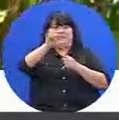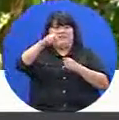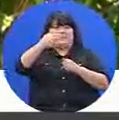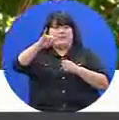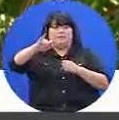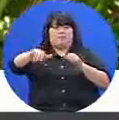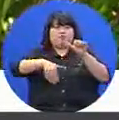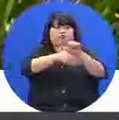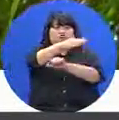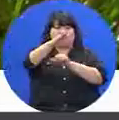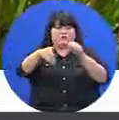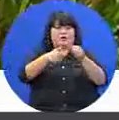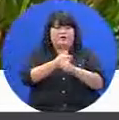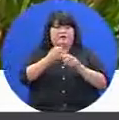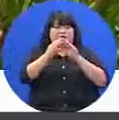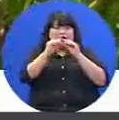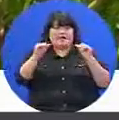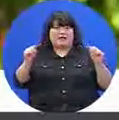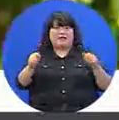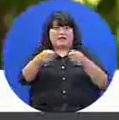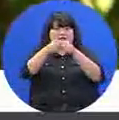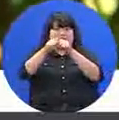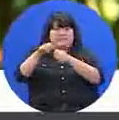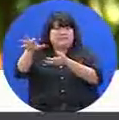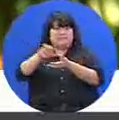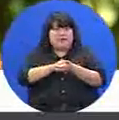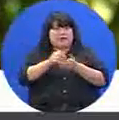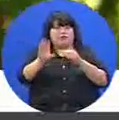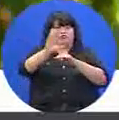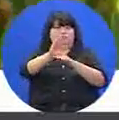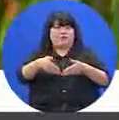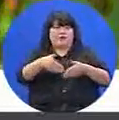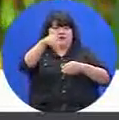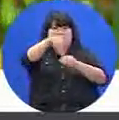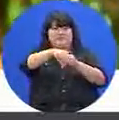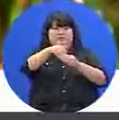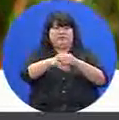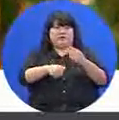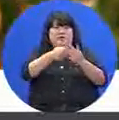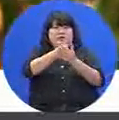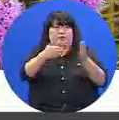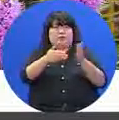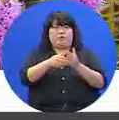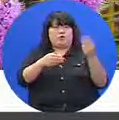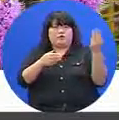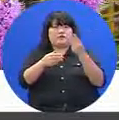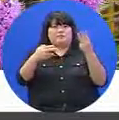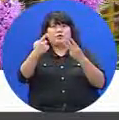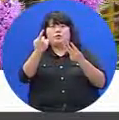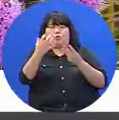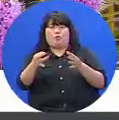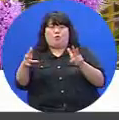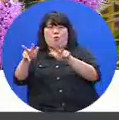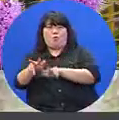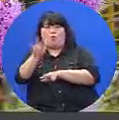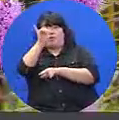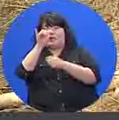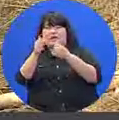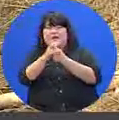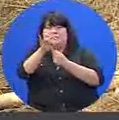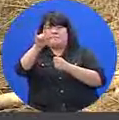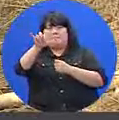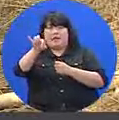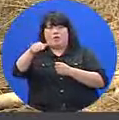기린봉 주변 7,900제곱미터에 종자를 얻어 추가로 심기로 했습니다. 또 삼천동 거마공원에 집단 서식하고